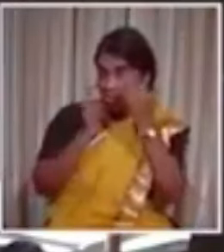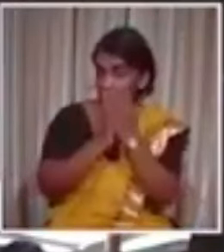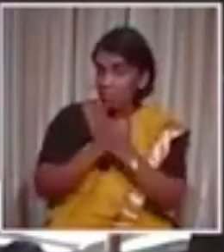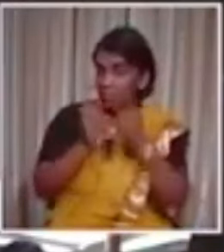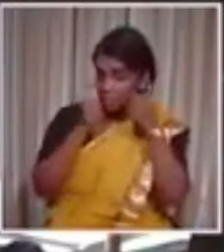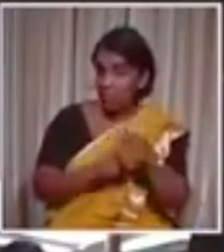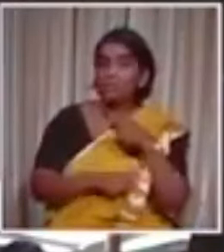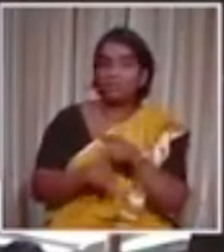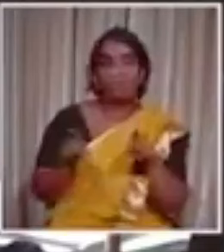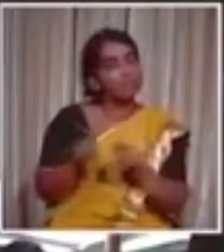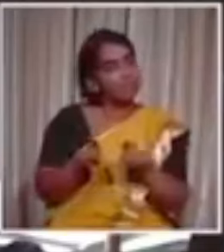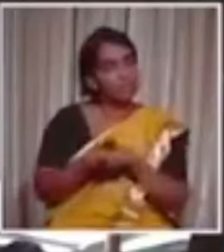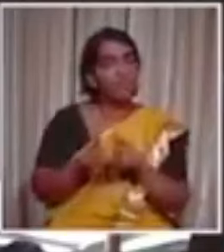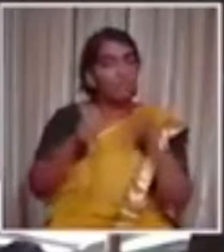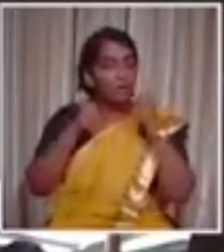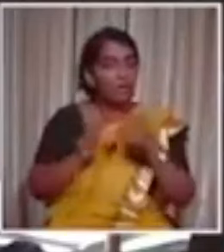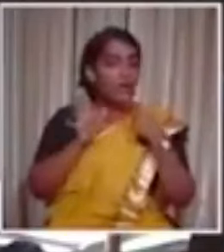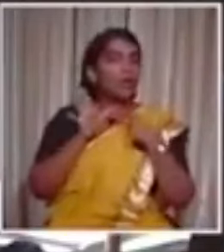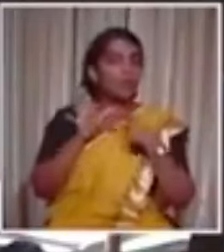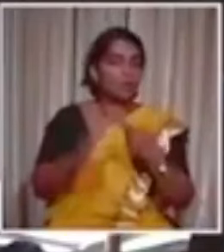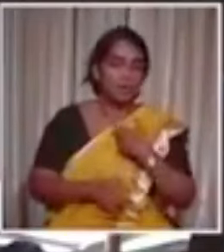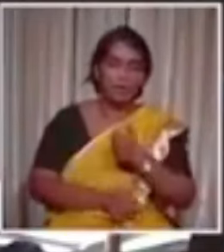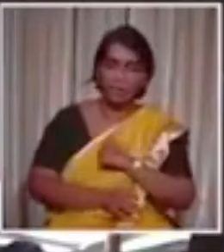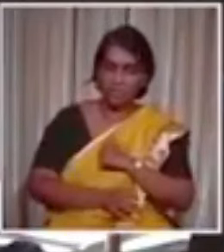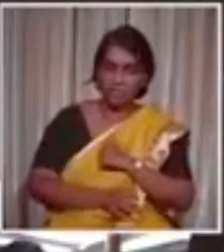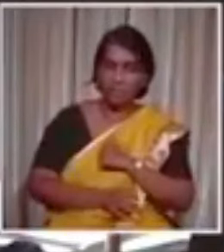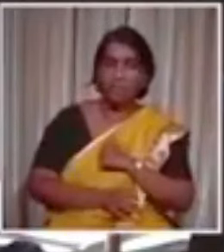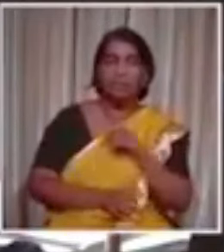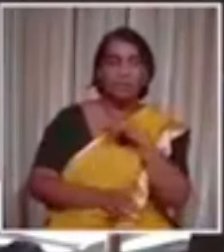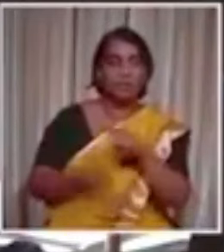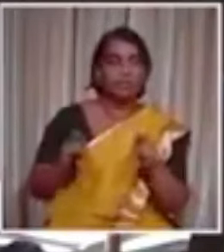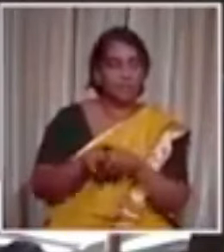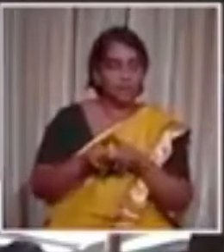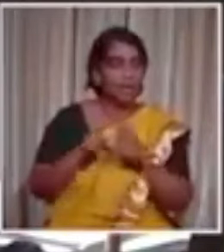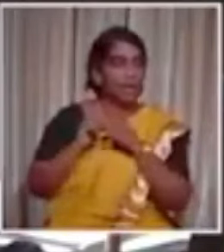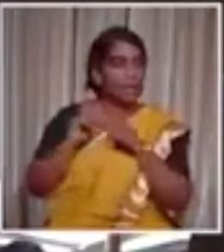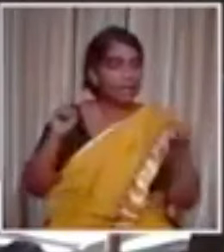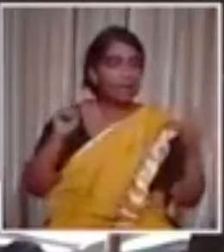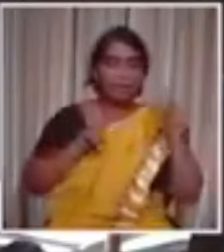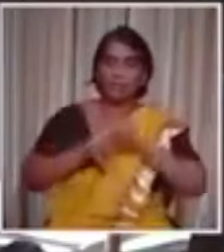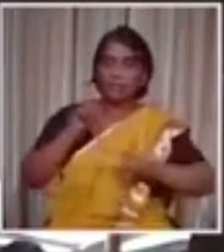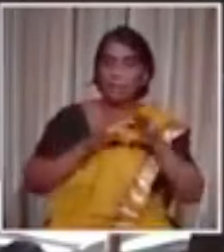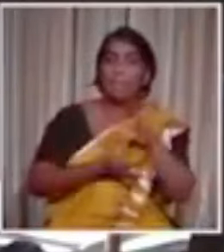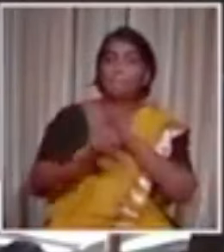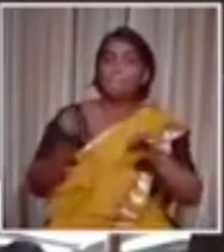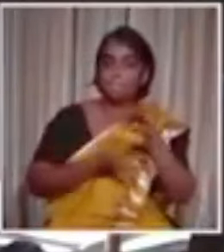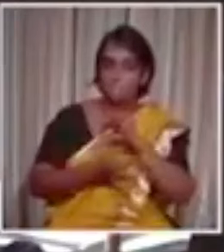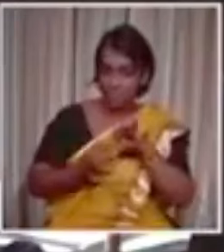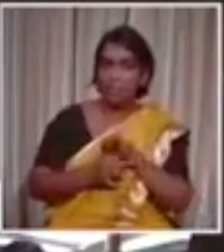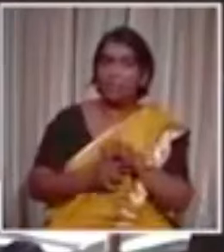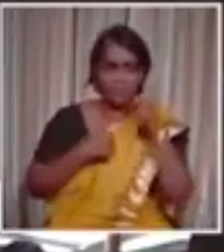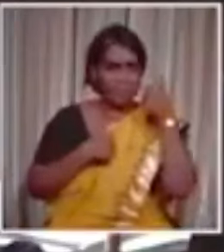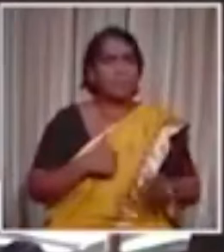සාධනීය යෝජනාවන් සඳහා සාධනීය ප්‍රතිචාර දක්වන්න අපි කැමති. ඊළඟ එතුමා විසින් දීර්ඝ ලෙස සාකච්ඡා කර ප්‍රජාතන්ත්‍රවාදය පිළිබඳව. ඉතා